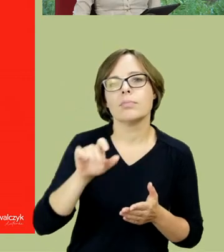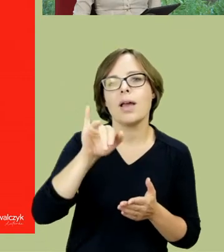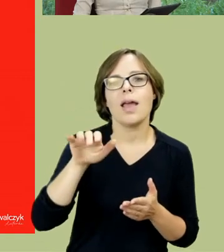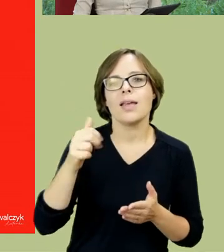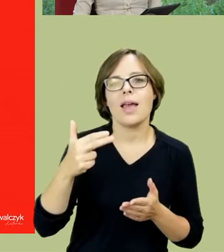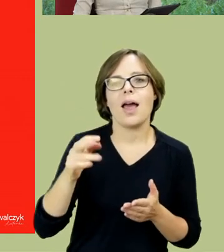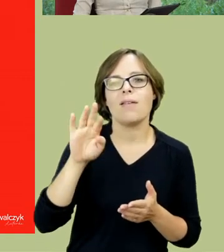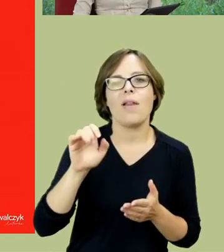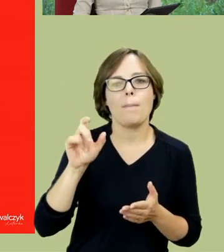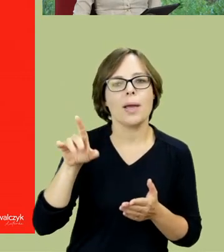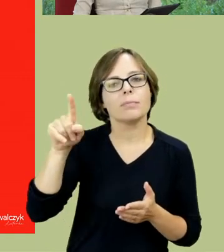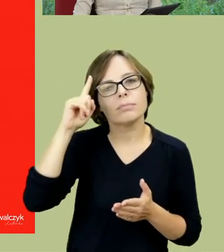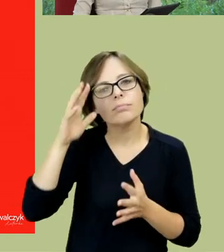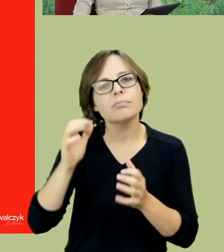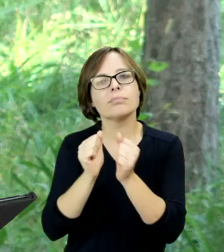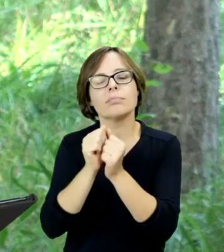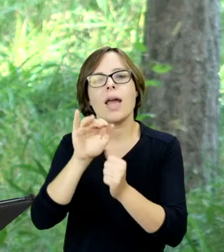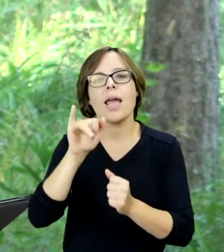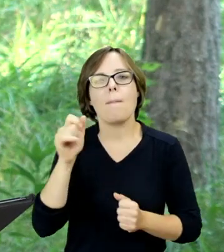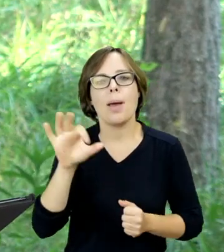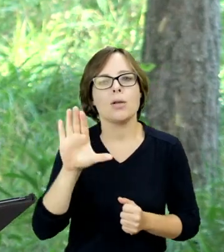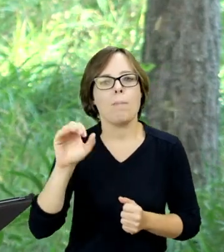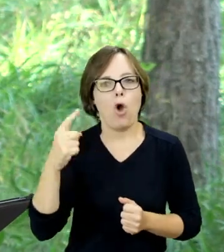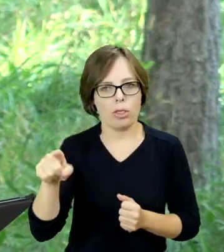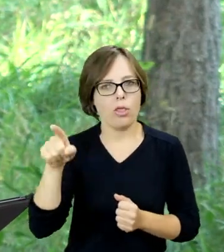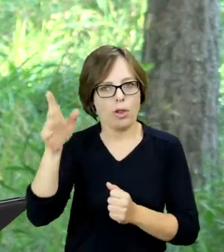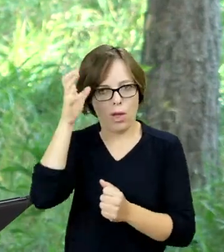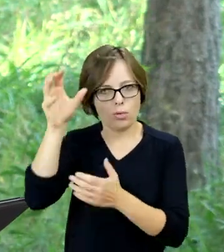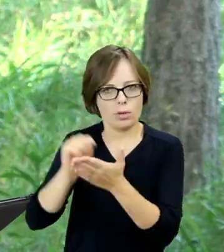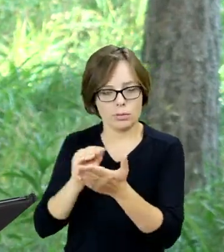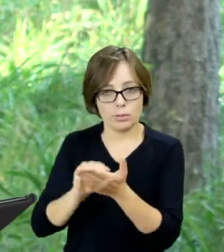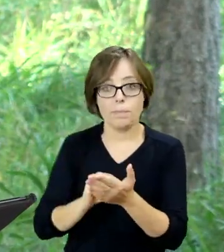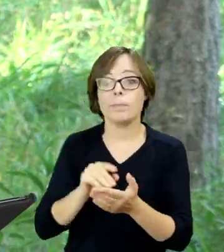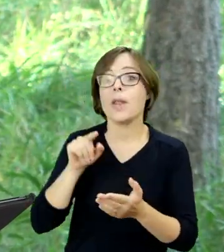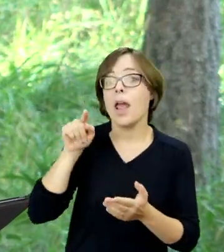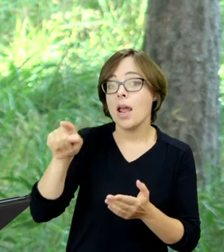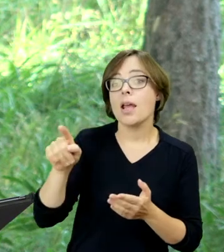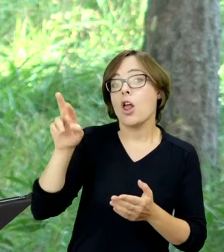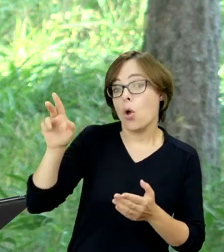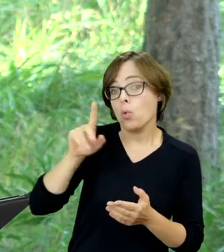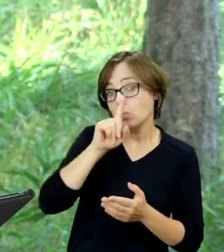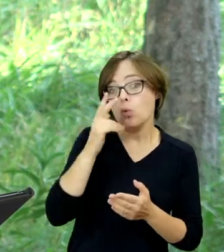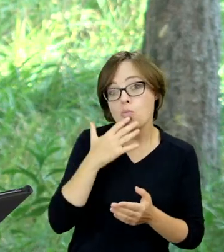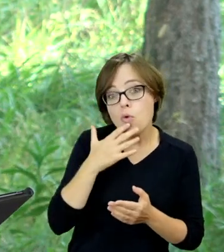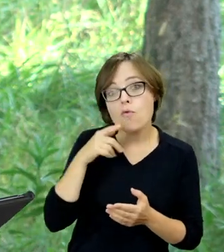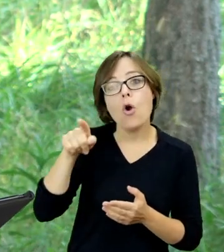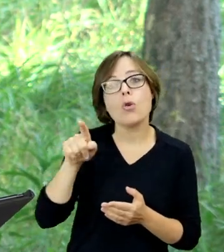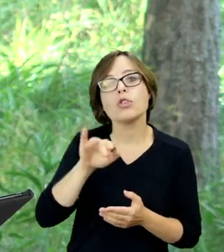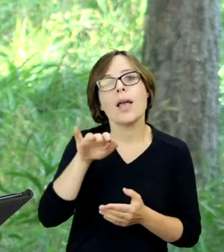Flemingiem, który zdaniem jednych obdarzył